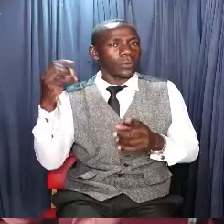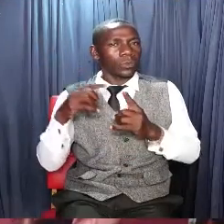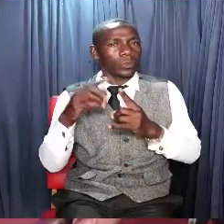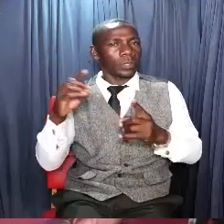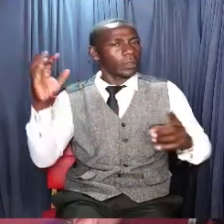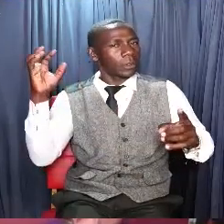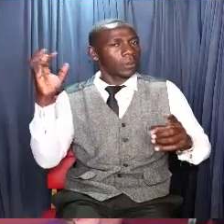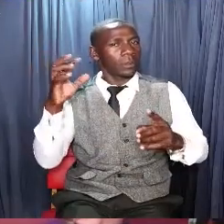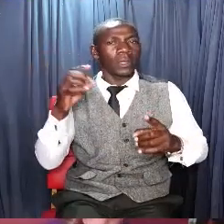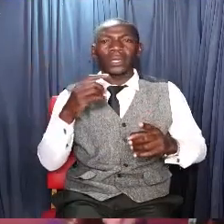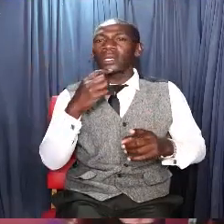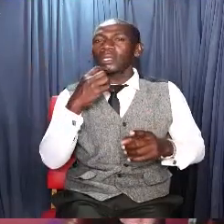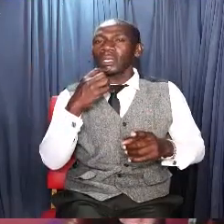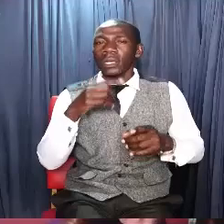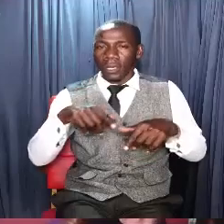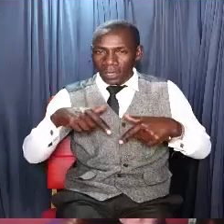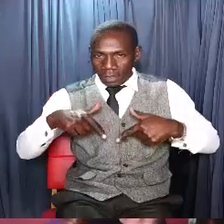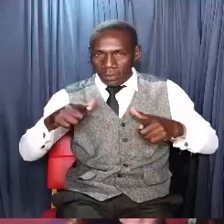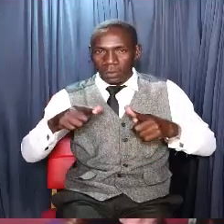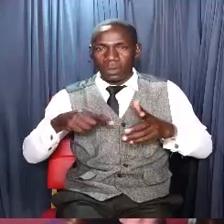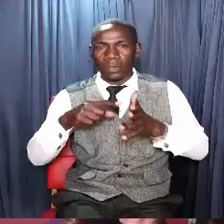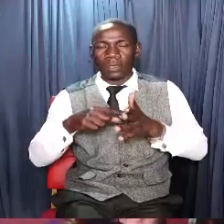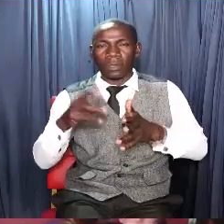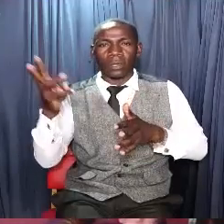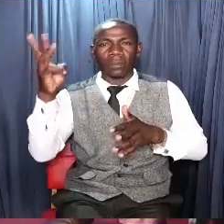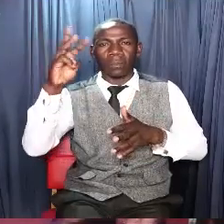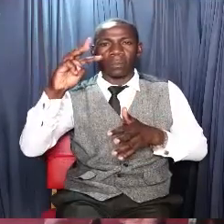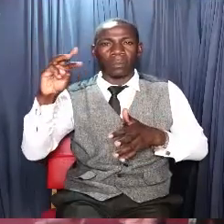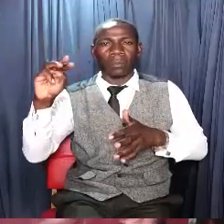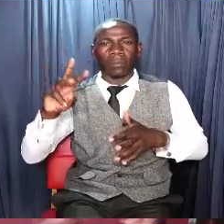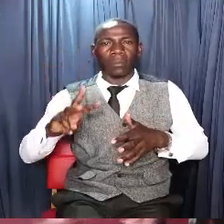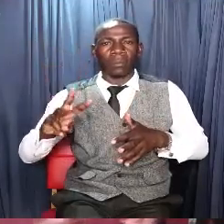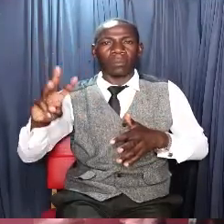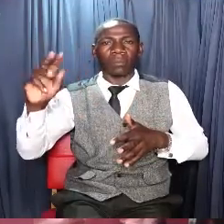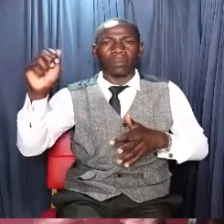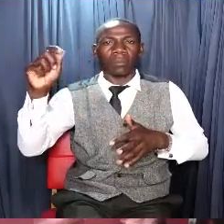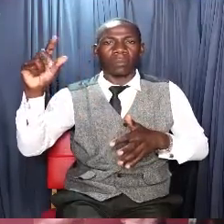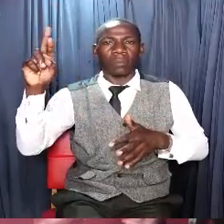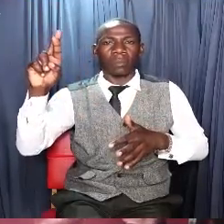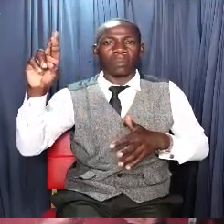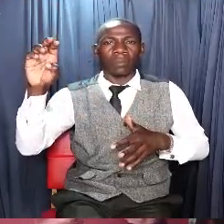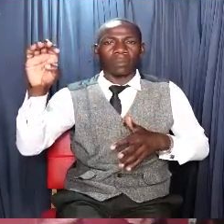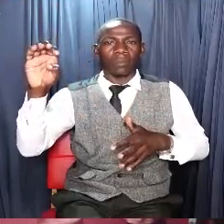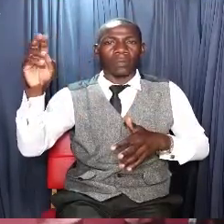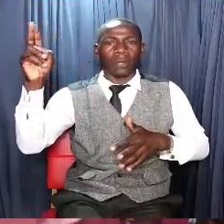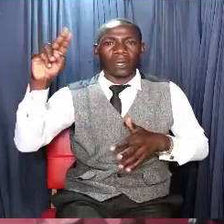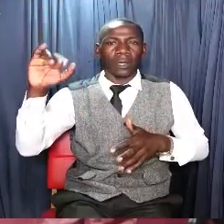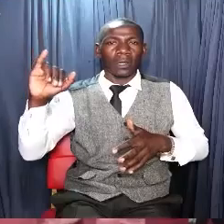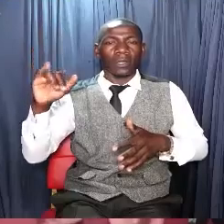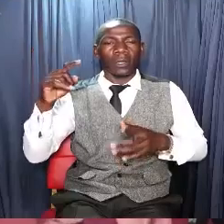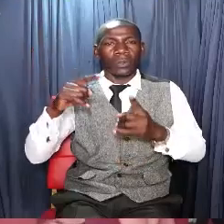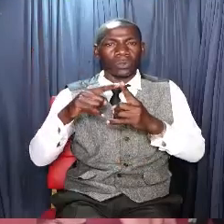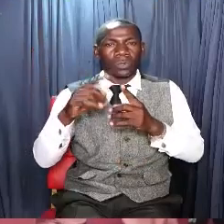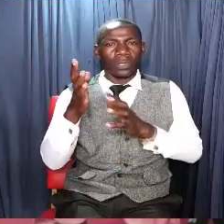stoned. Na akaambiwa twende huko. And she was told let's Mareni. Go this side to Mwareni. Oh, okay. Twende. Let's go this side to Mwareni. Bwana